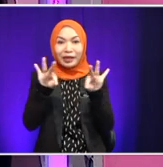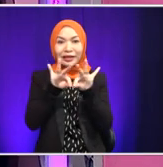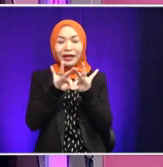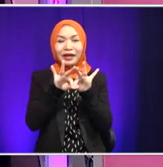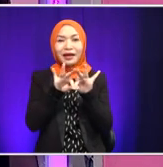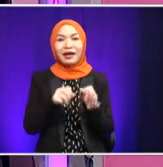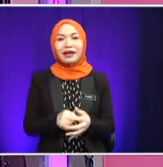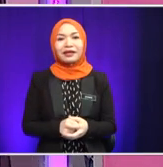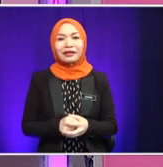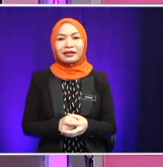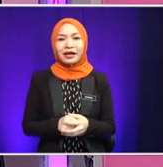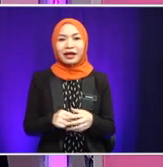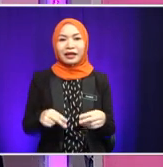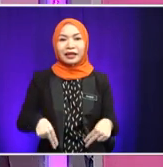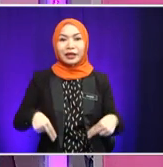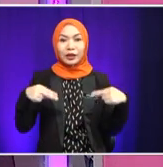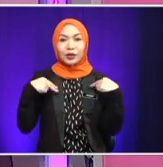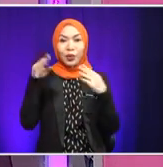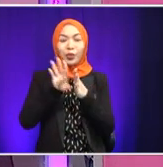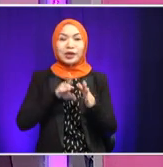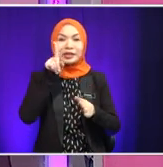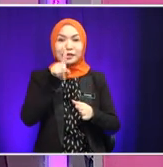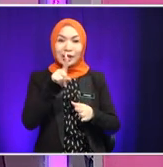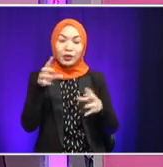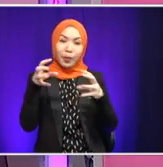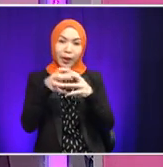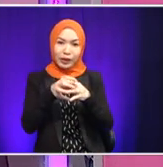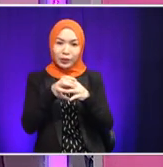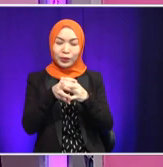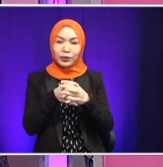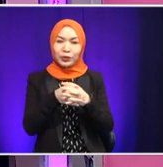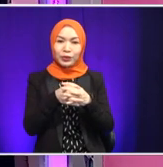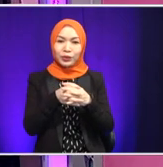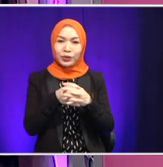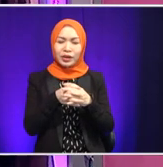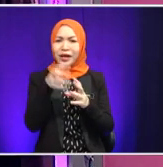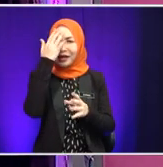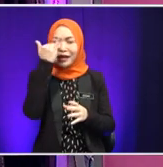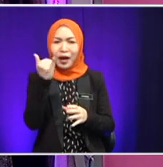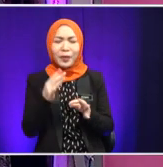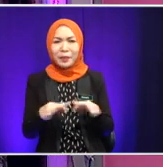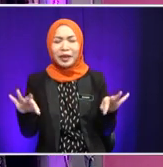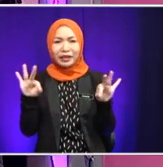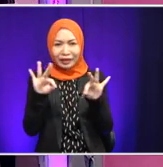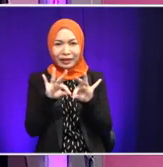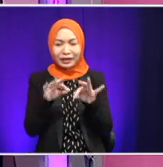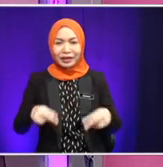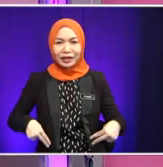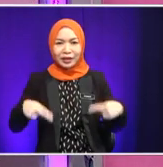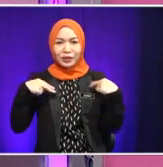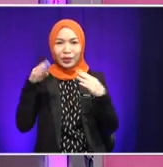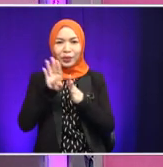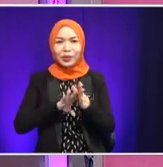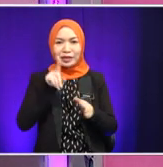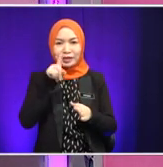hidup bersatu kepentingan Apakah keperluan ya Kenapa kita perlu hidup Bersatu padu dalam ke berbagai